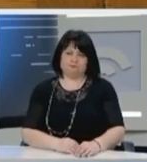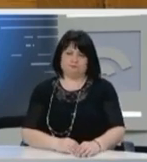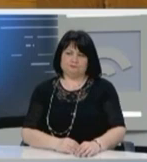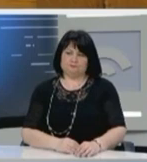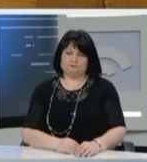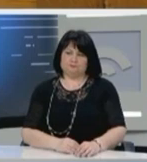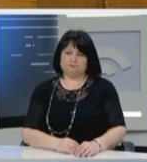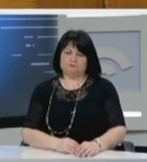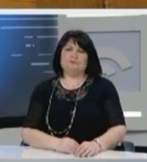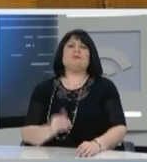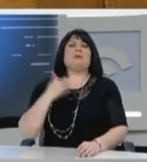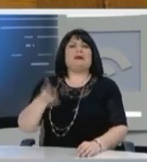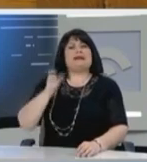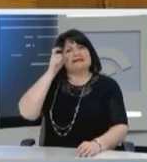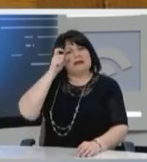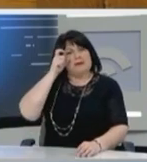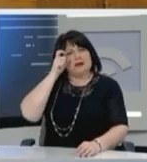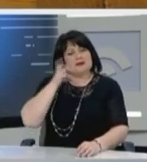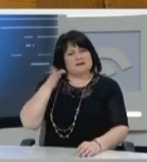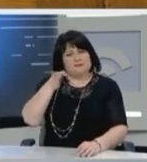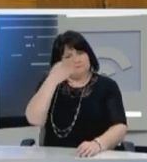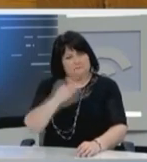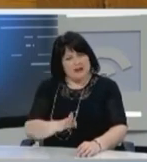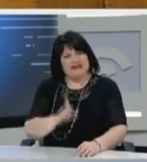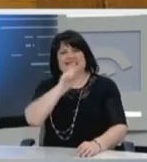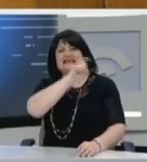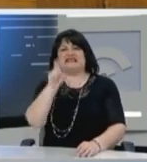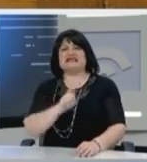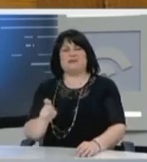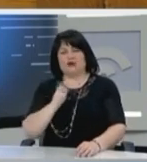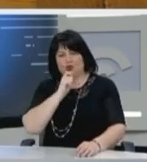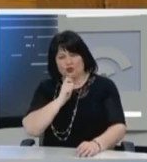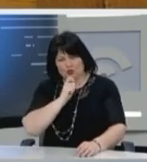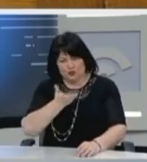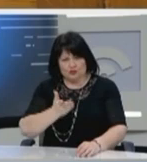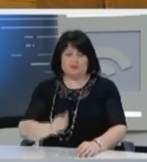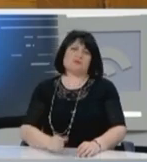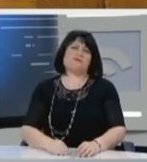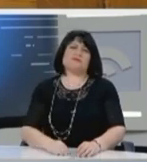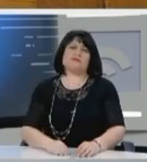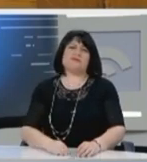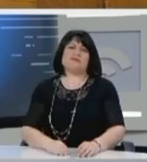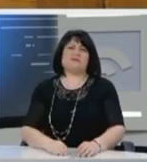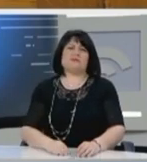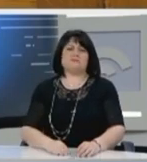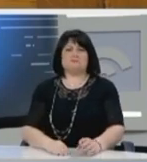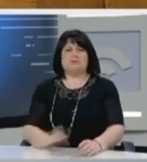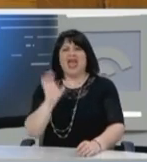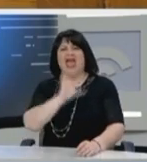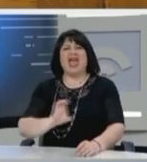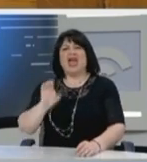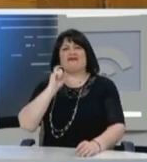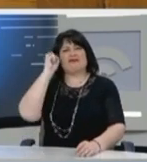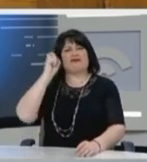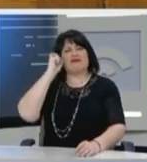μετά ο Σαμαράς πήγε στο Ζάπιο και ουσιαστικά ήταν προσκεπτικιστή σαν